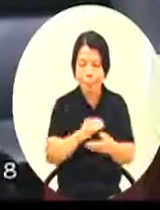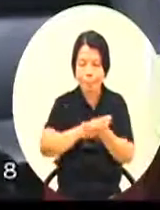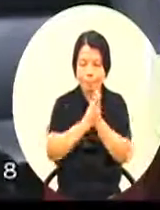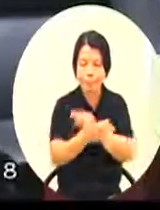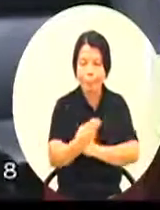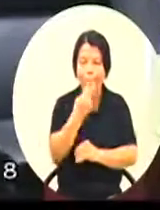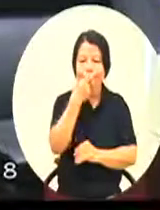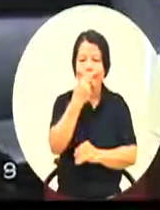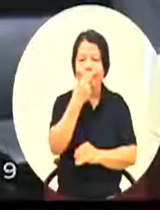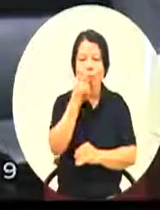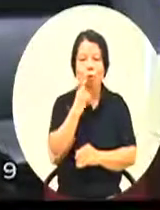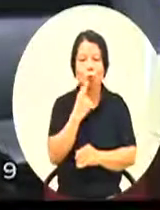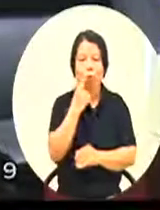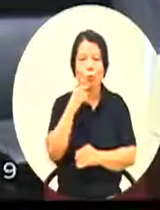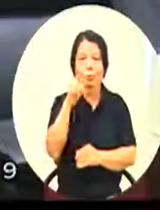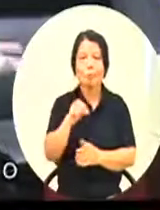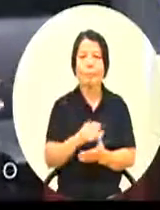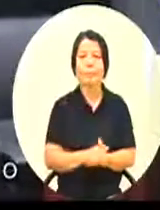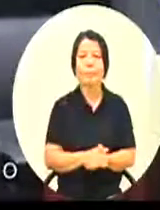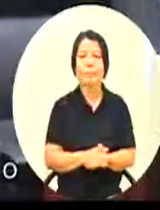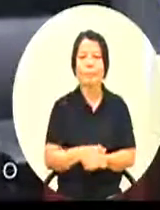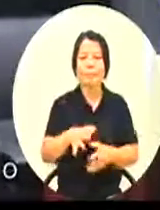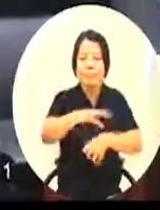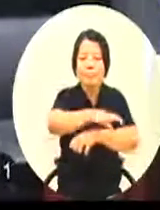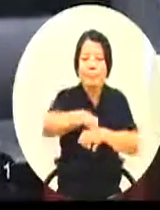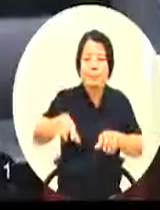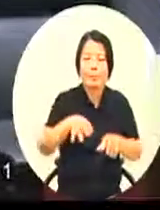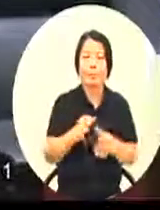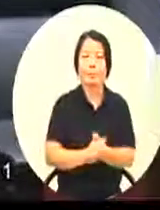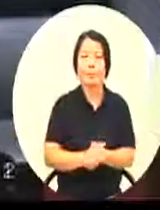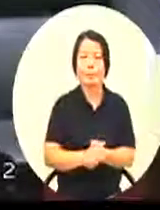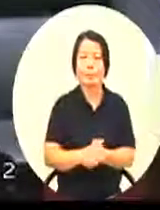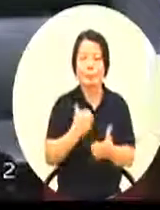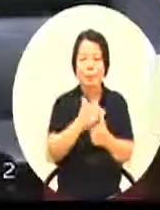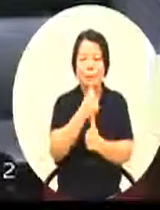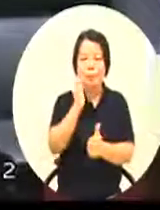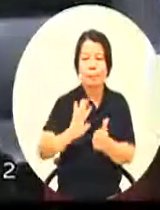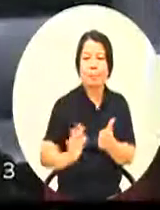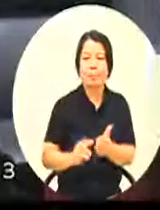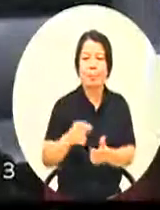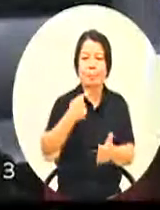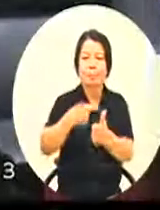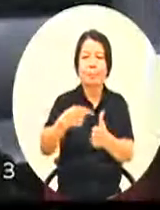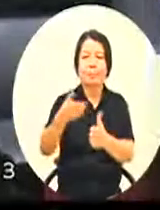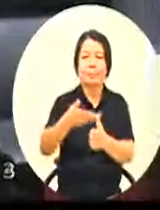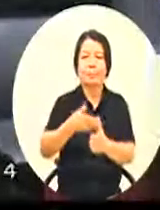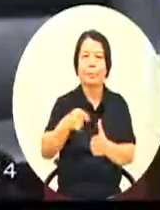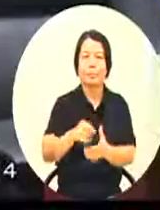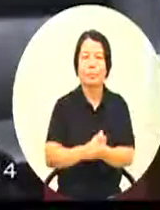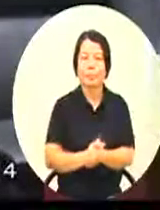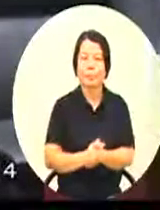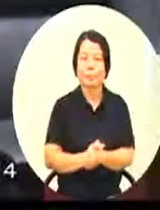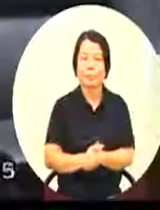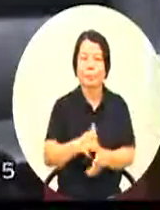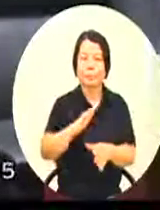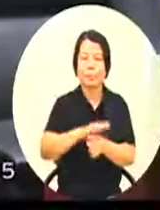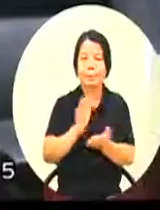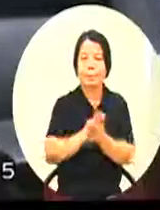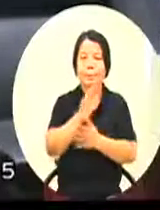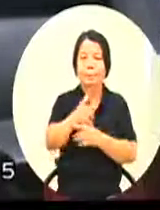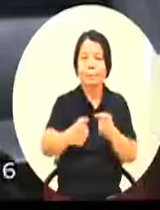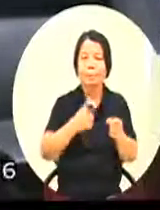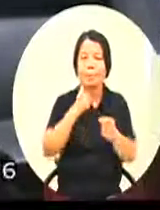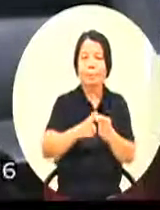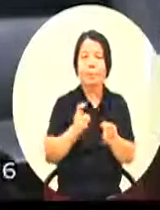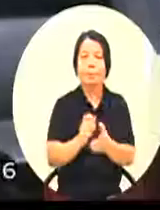味道，好，就是生态环境教育。哦，这个会未来十年我们就